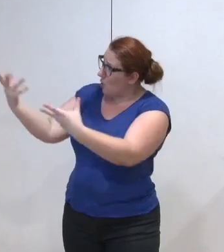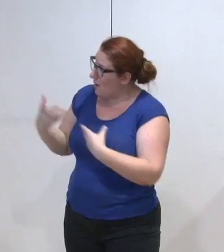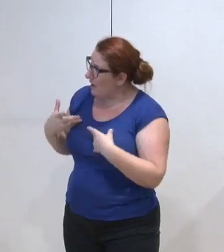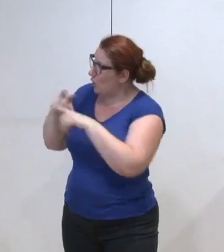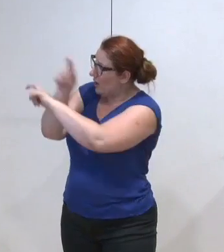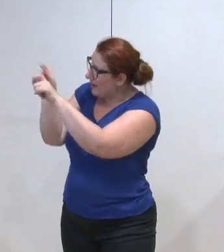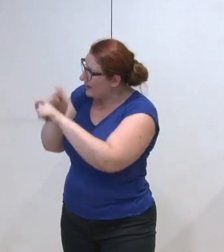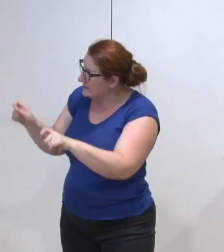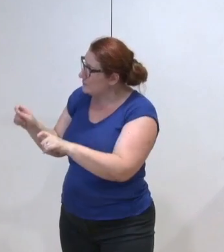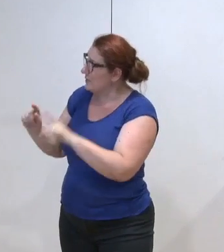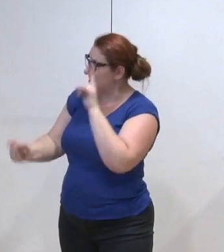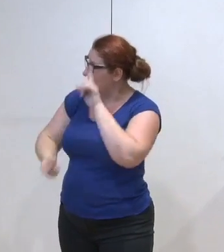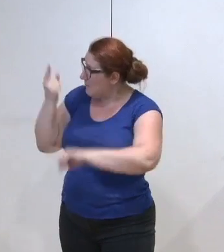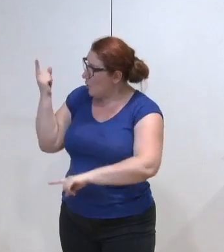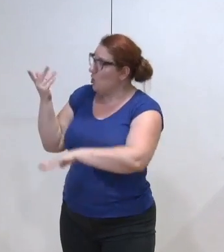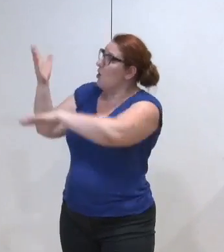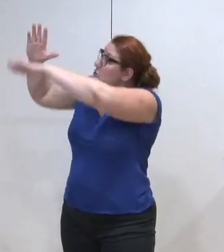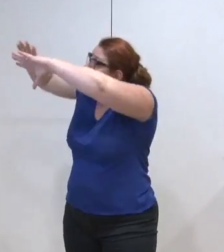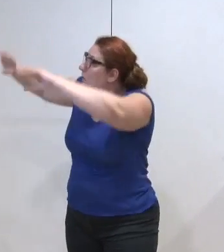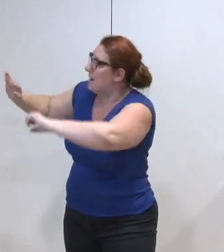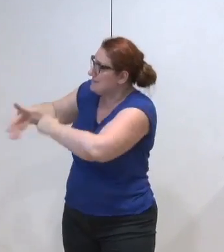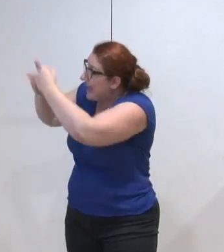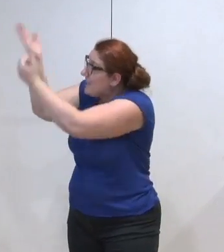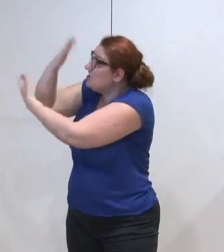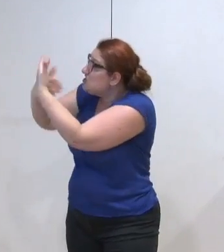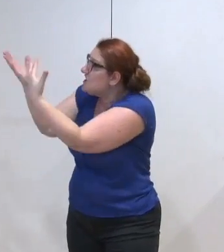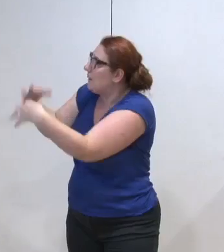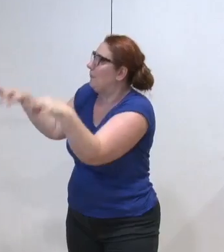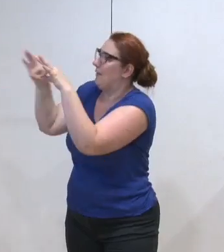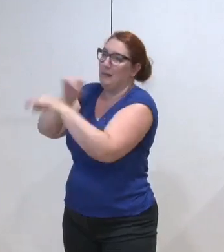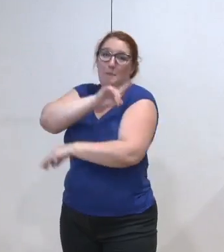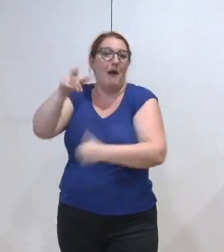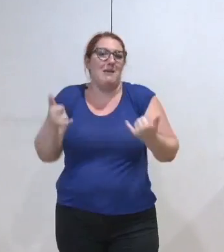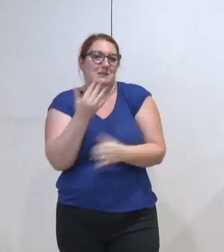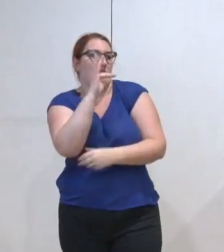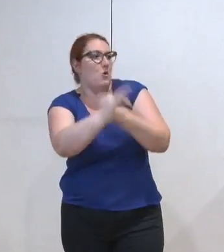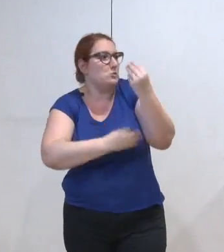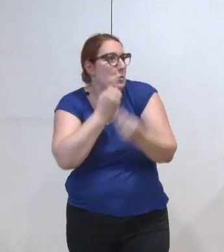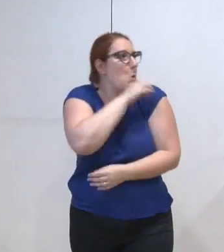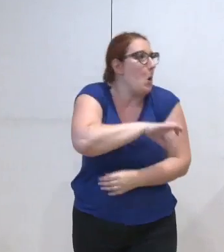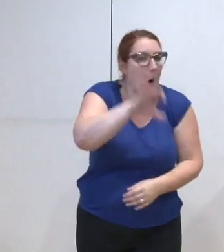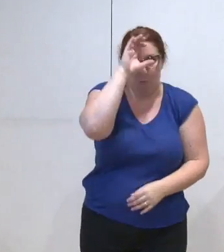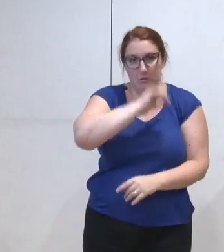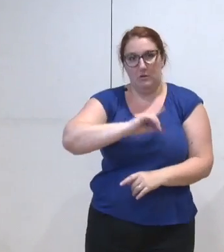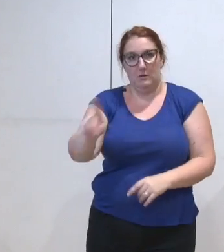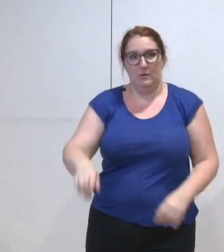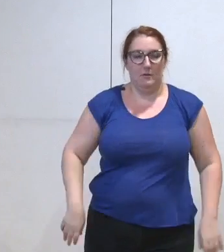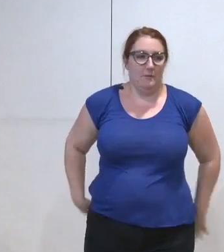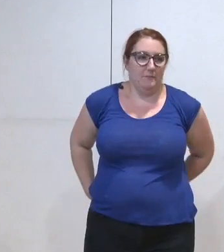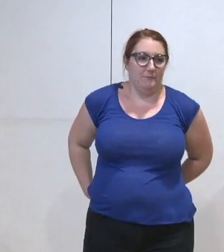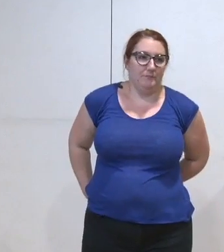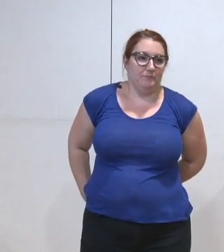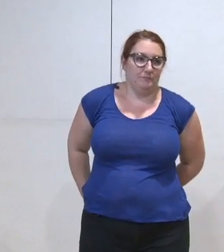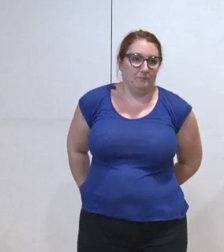à aider les immigrés chez eux dans leur pays et et non chez nous en France ou en Europe finalement